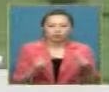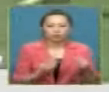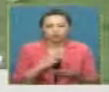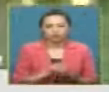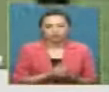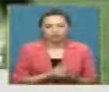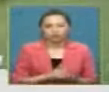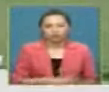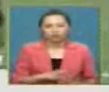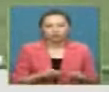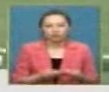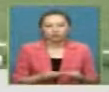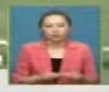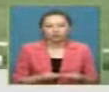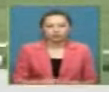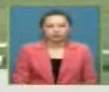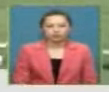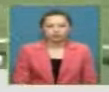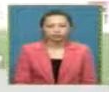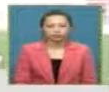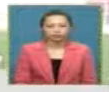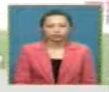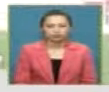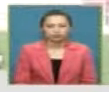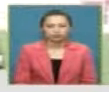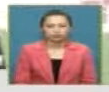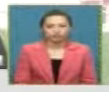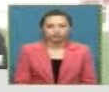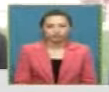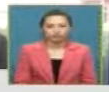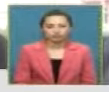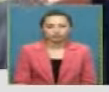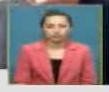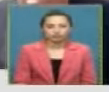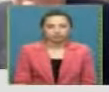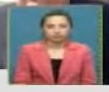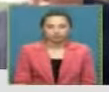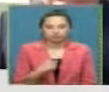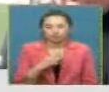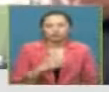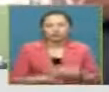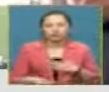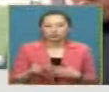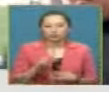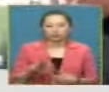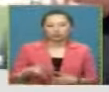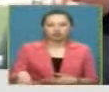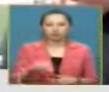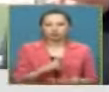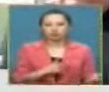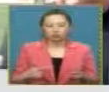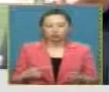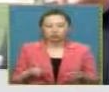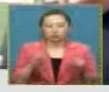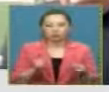елбасы жолдау бағытындағы істерге тың серпін бермек. Я очень рад увидеть уже завершенный продукт. Мен өте қуаныштымын, дайын стадионды көріп